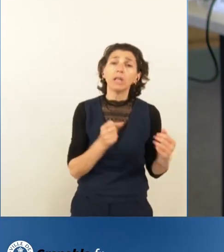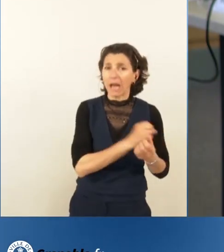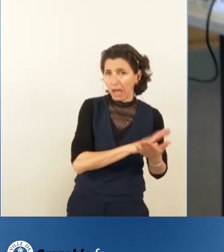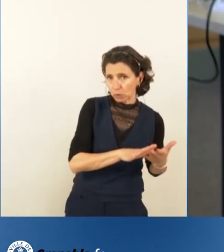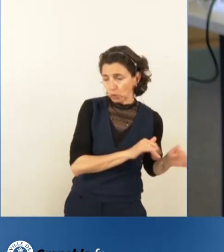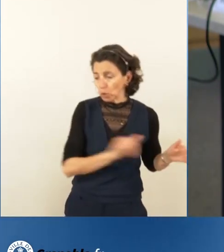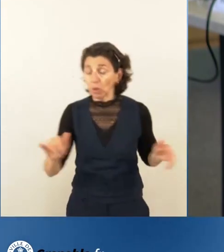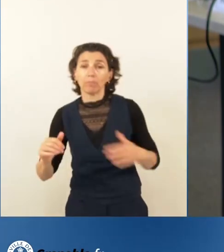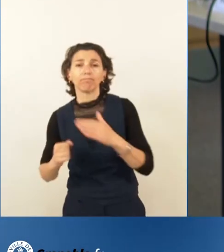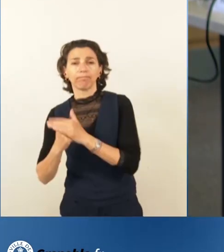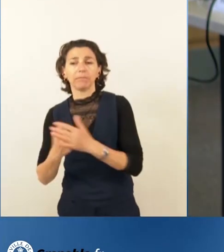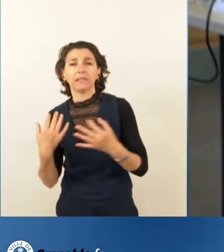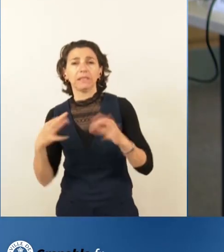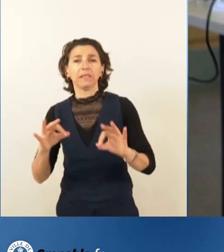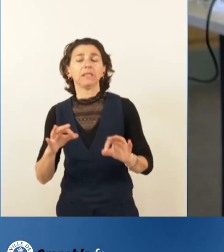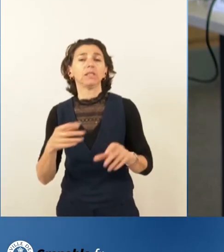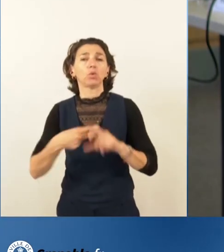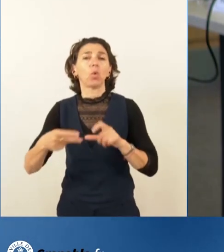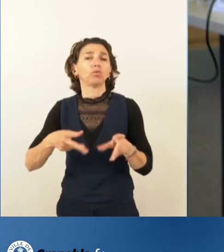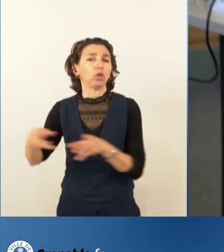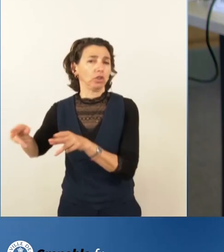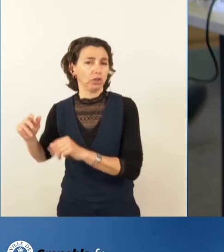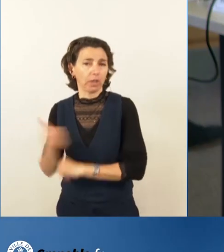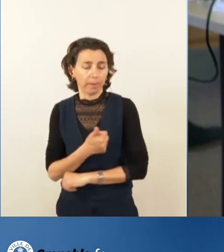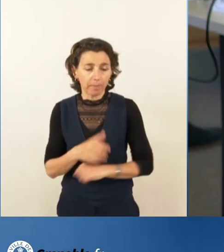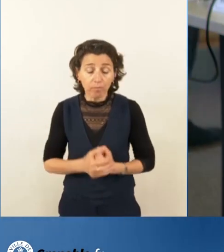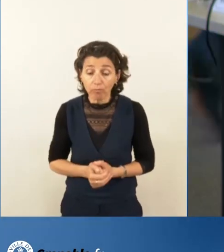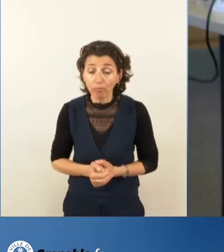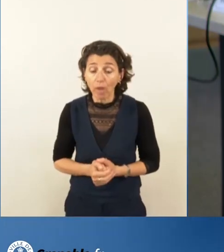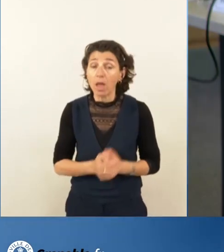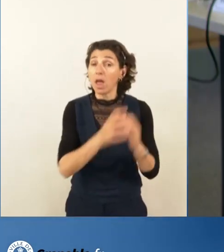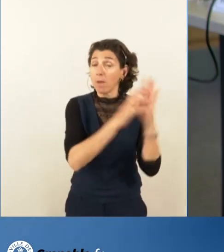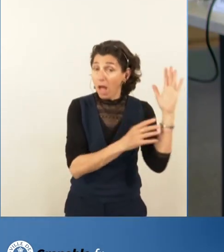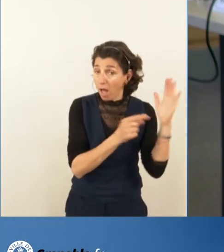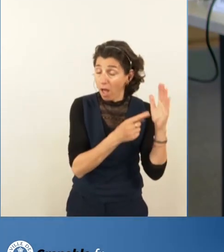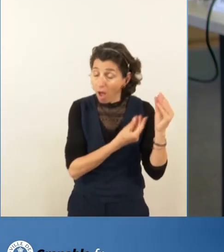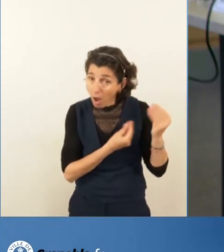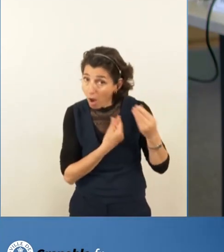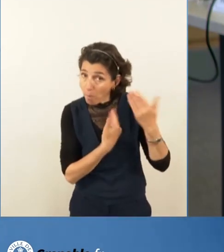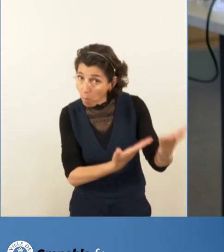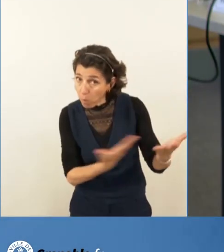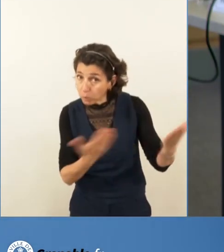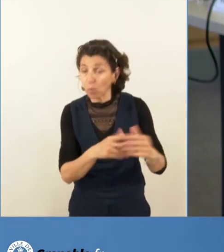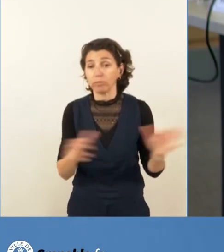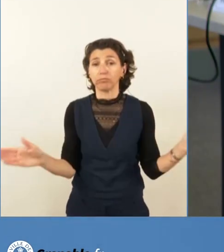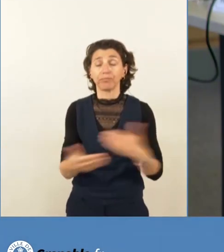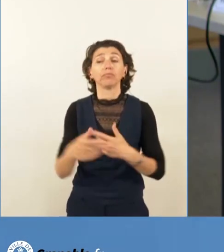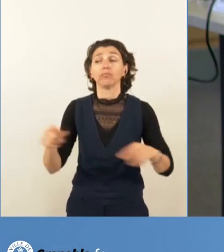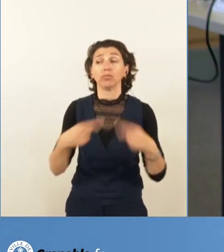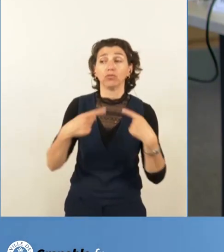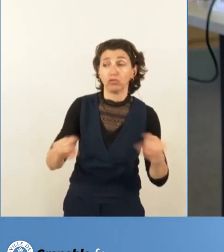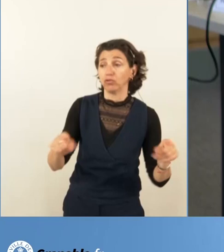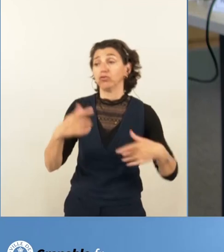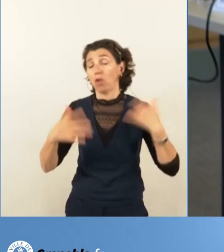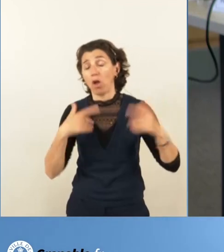séance cette délibération propose également de modifier la tarification du Conservatoire donc ce